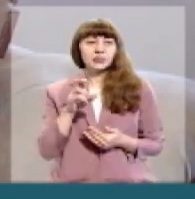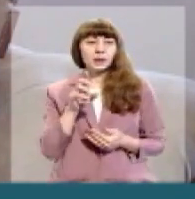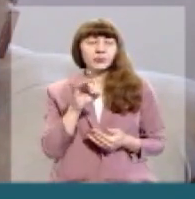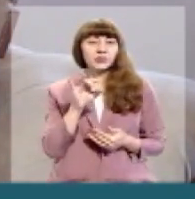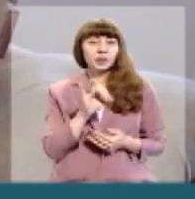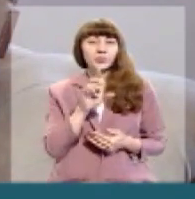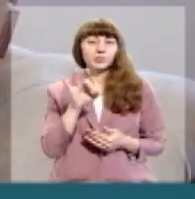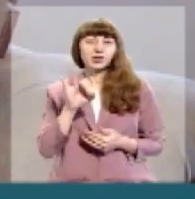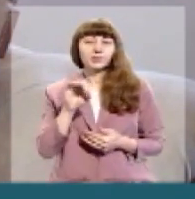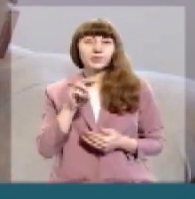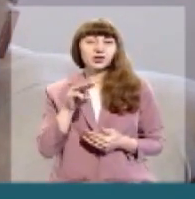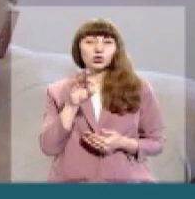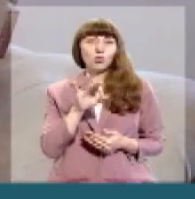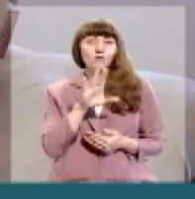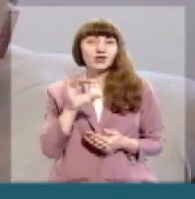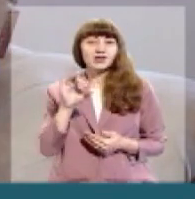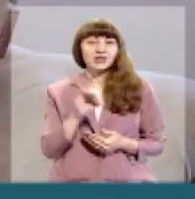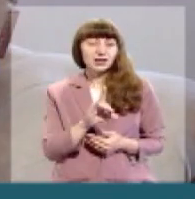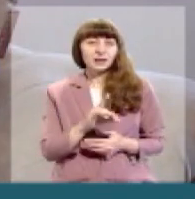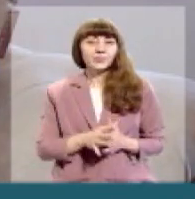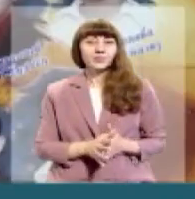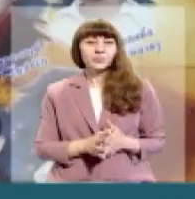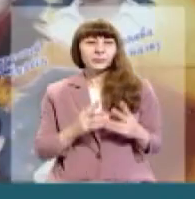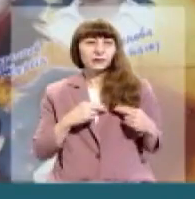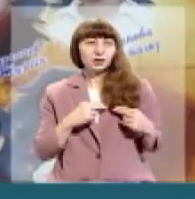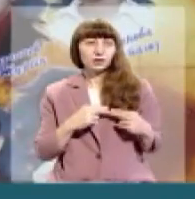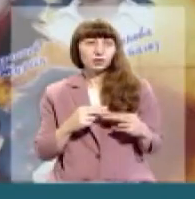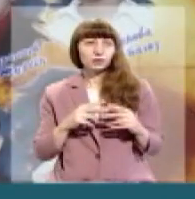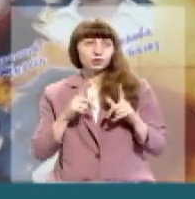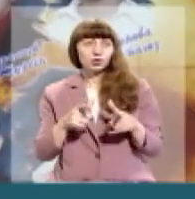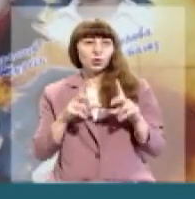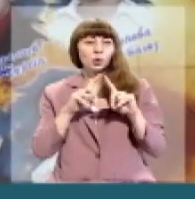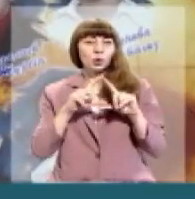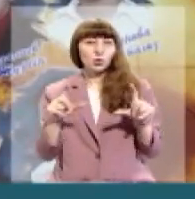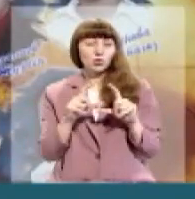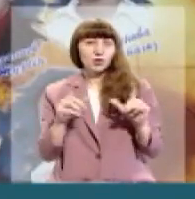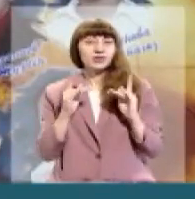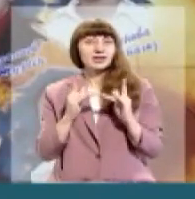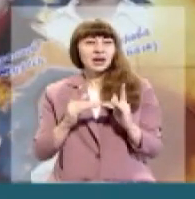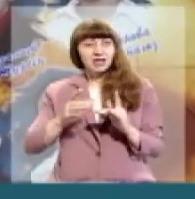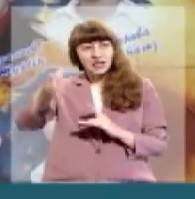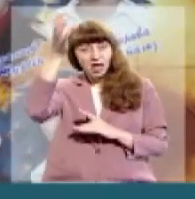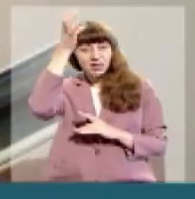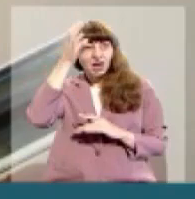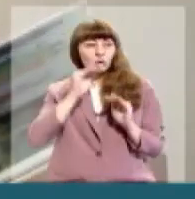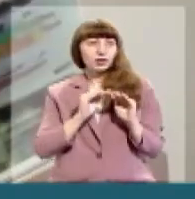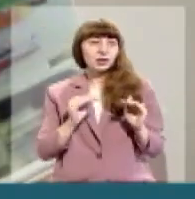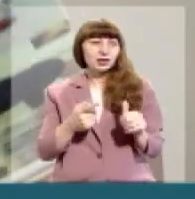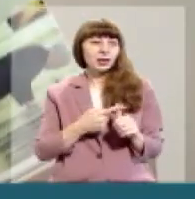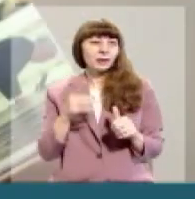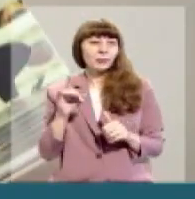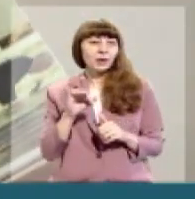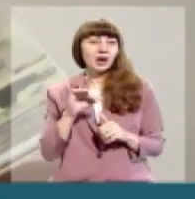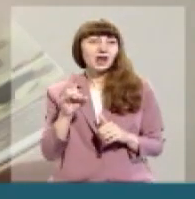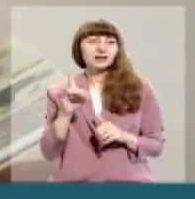болып қызмет атқардым, орыс тілінен сабақ бердім, орыс тілі мен әдебиетінен. Сабира Бірмағамбет қызының өміріндегі маңызды кезеңнің бірі Ыбырай